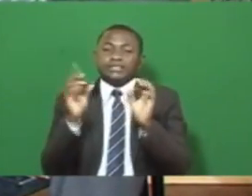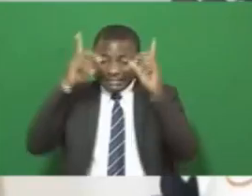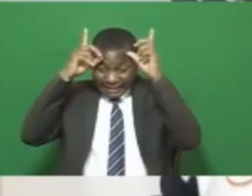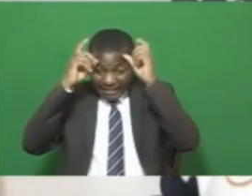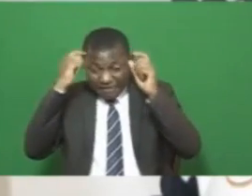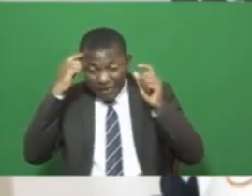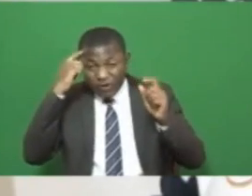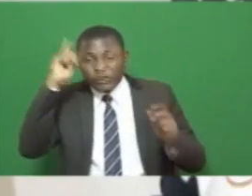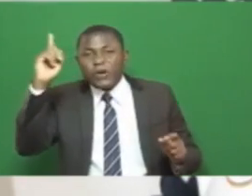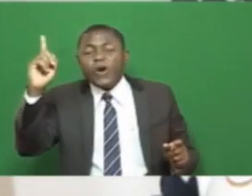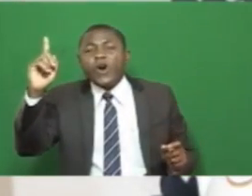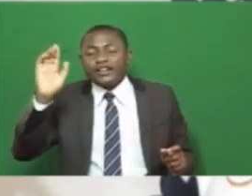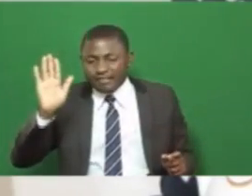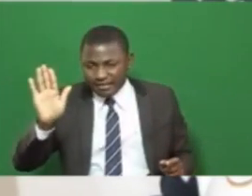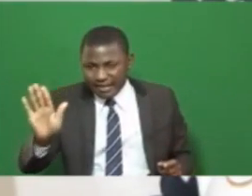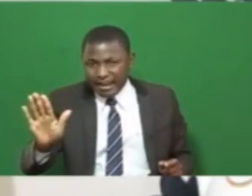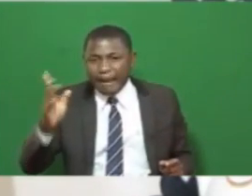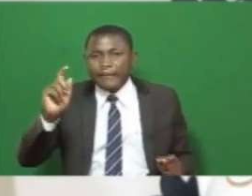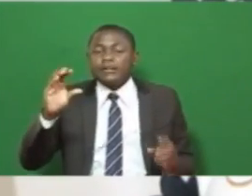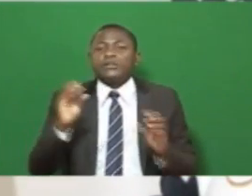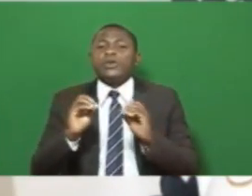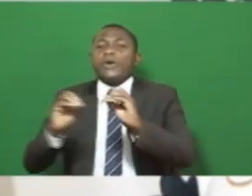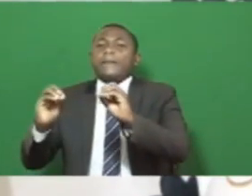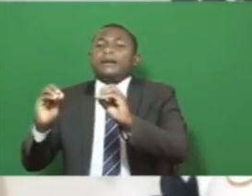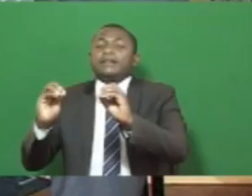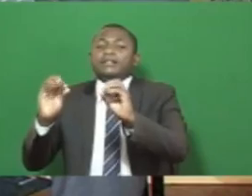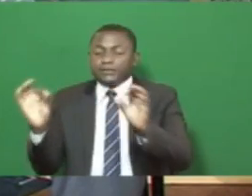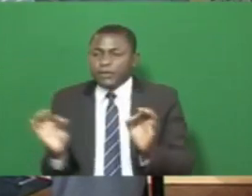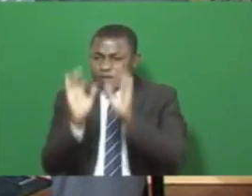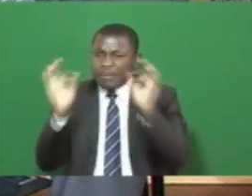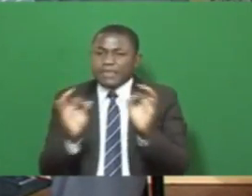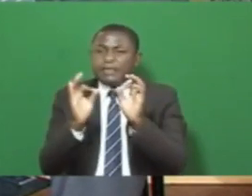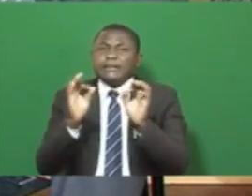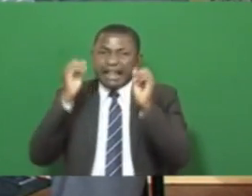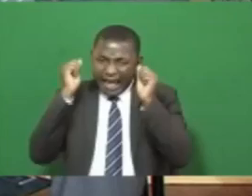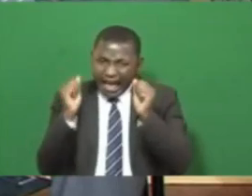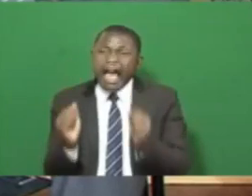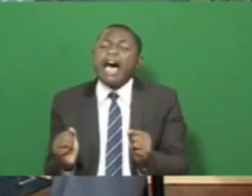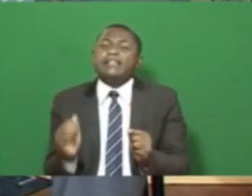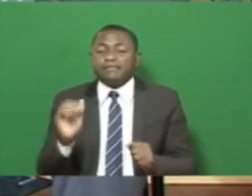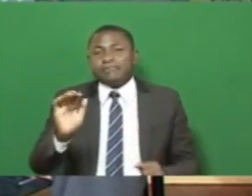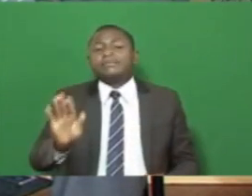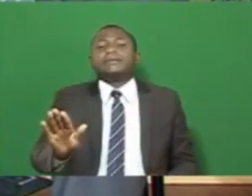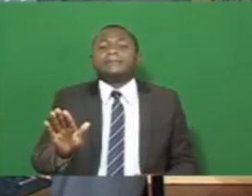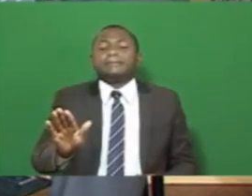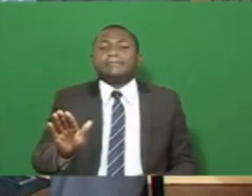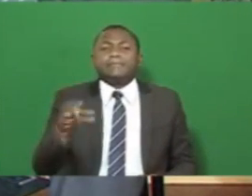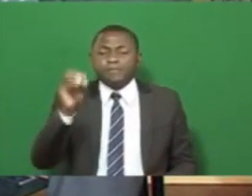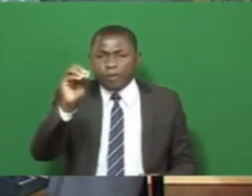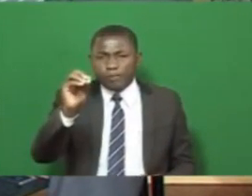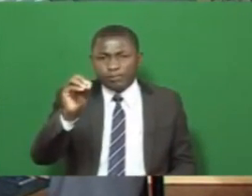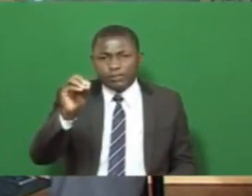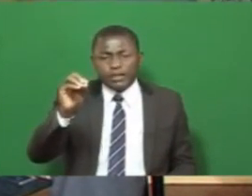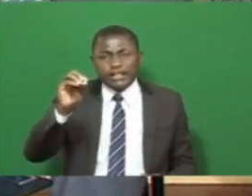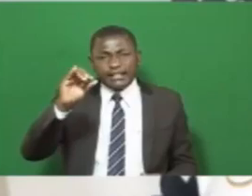Alright. Anoziva kuti Mwari ariko. Asi kuti aite zvaanoda ipapo ndo pane hondo yake ipapo. Alright. Ipapo manje. Okay. Saka